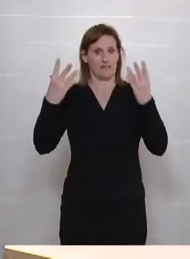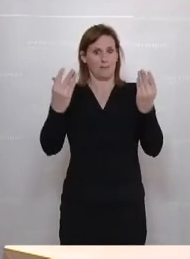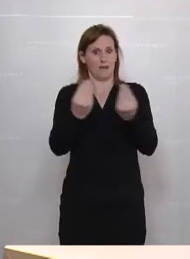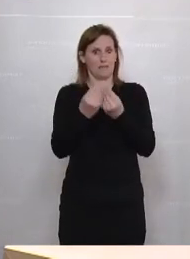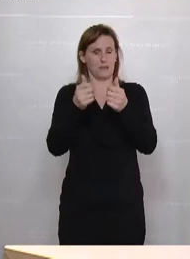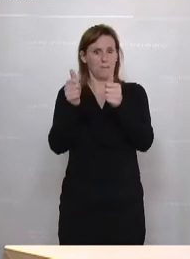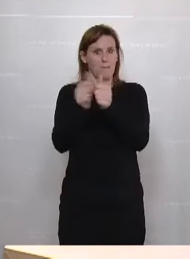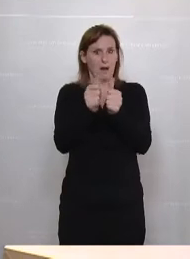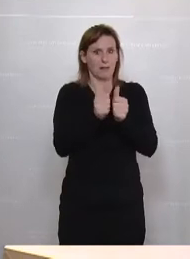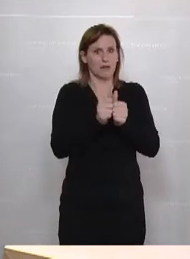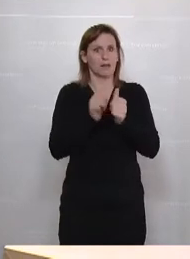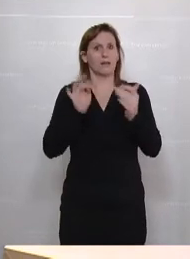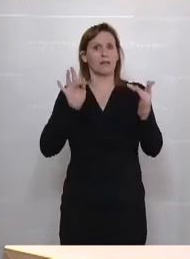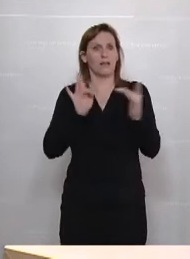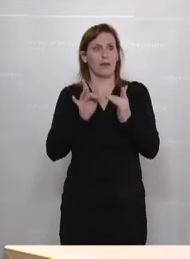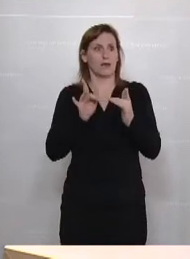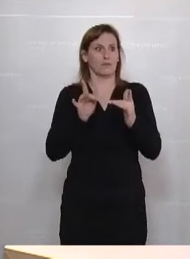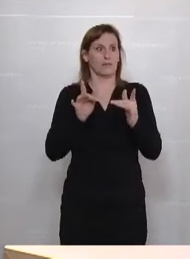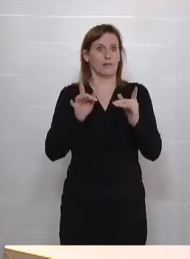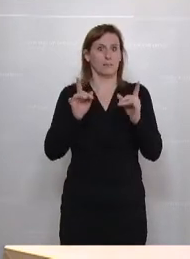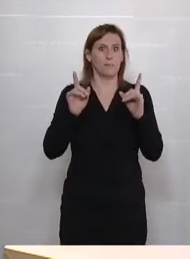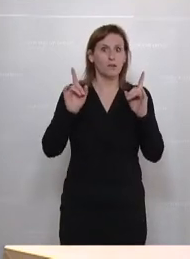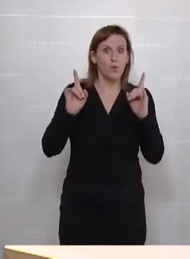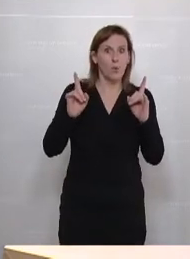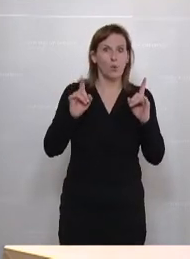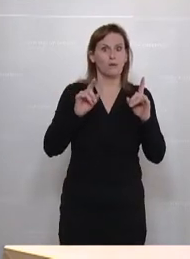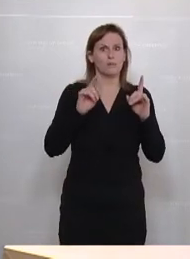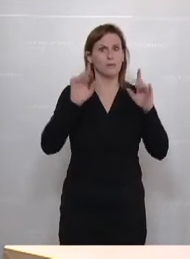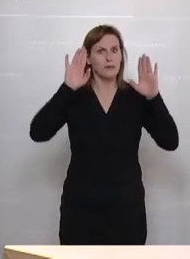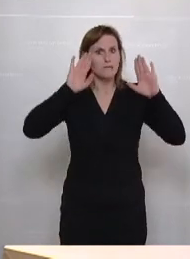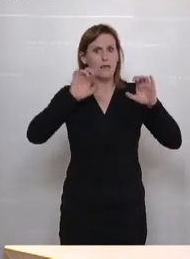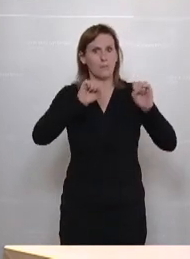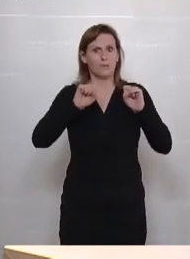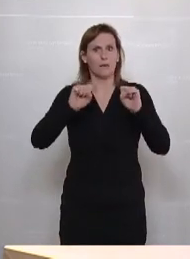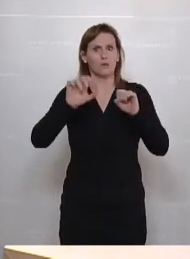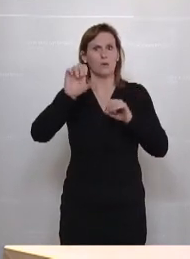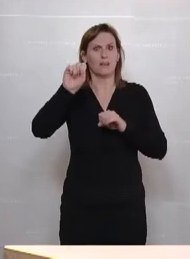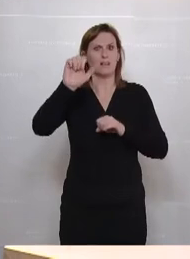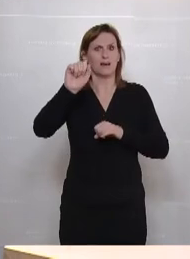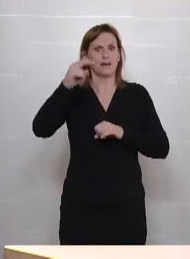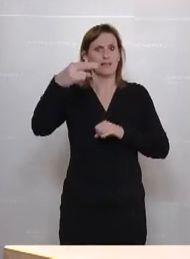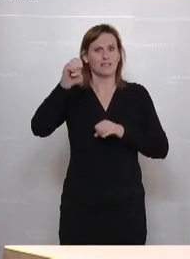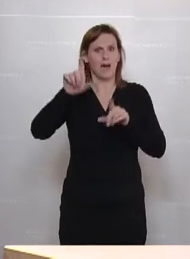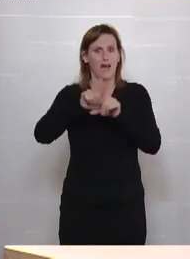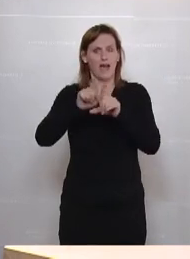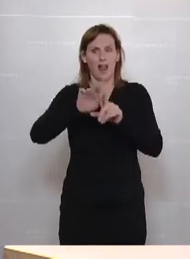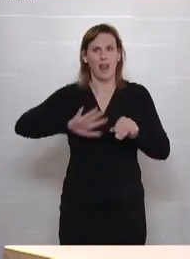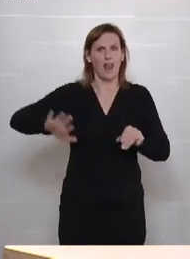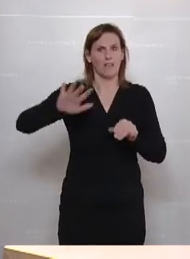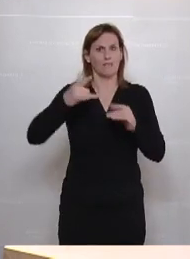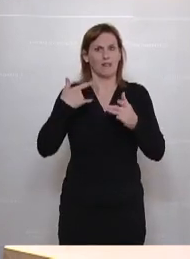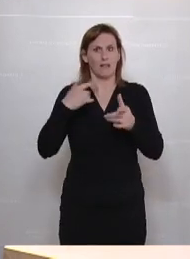Partnern gegen die steigende Bedrohung des islamistischen Terrorismus in der Sahelzone und in Mosambik hier